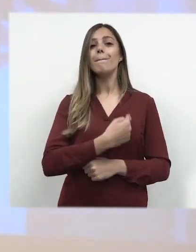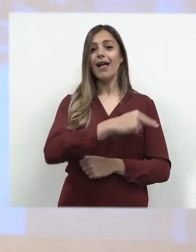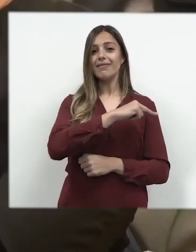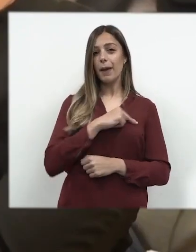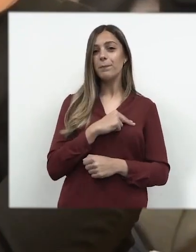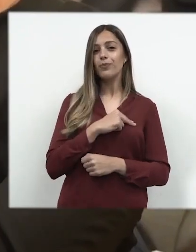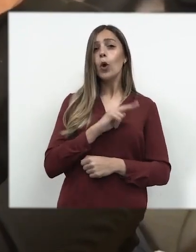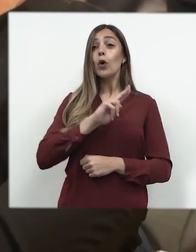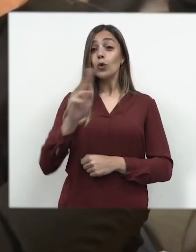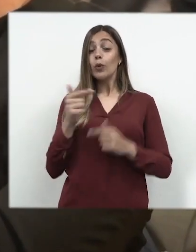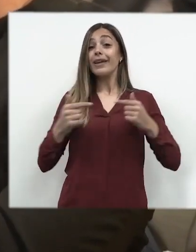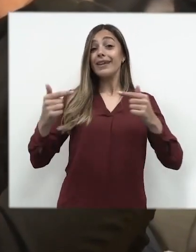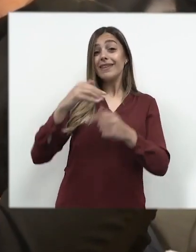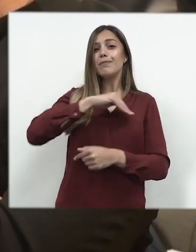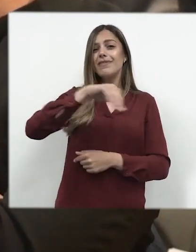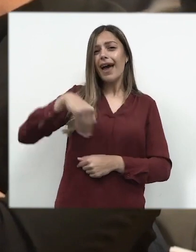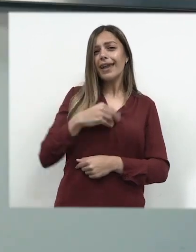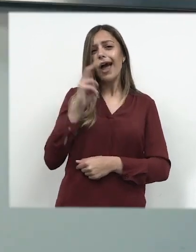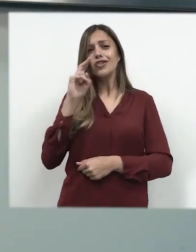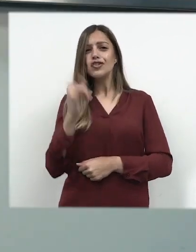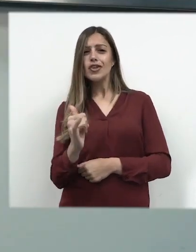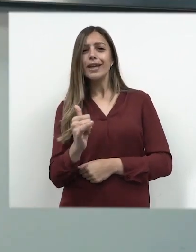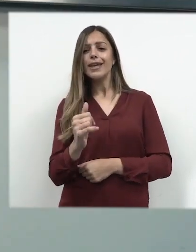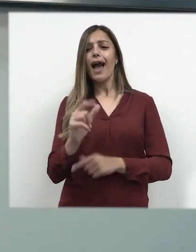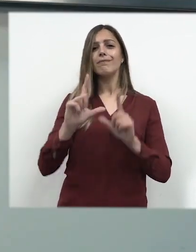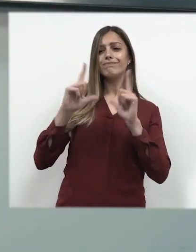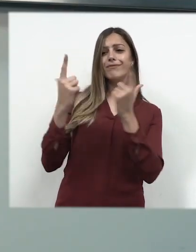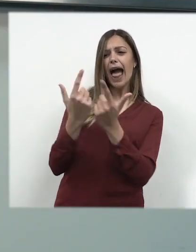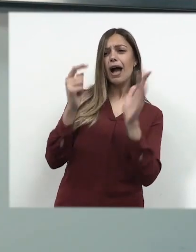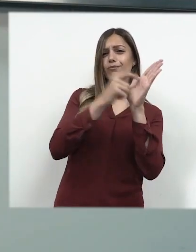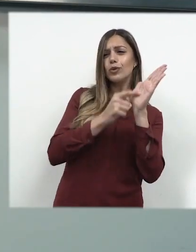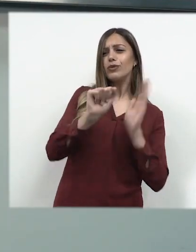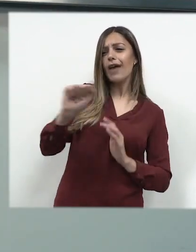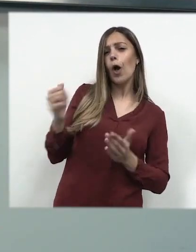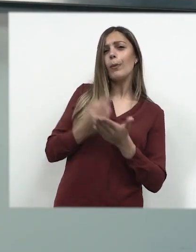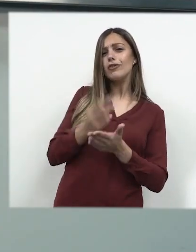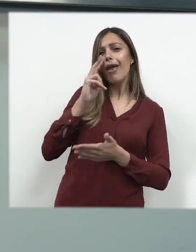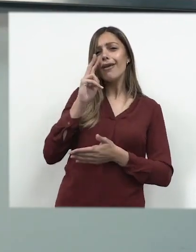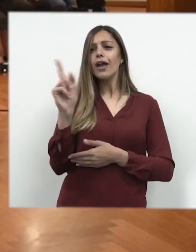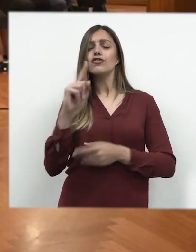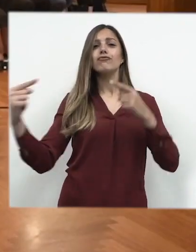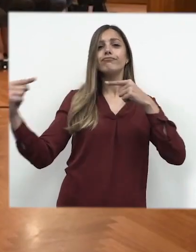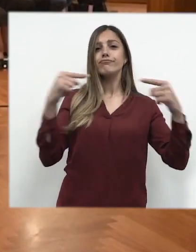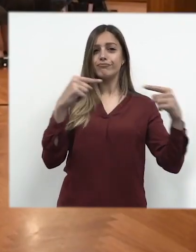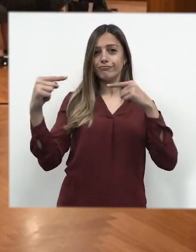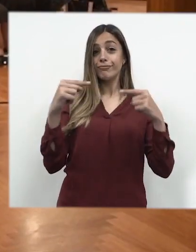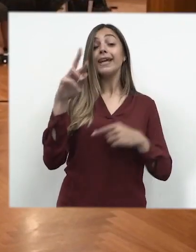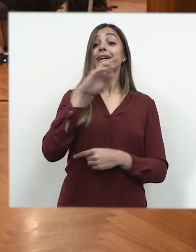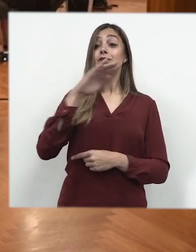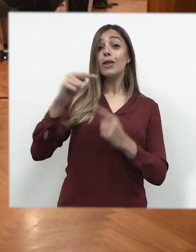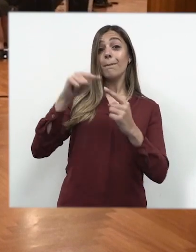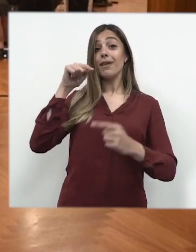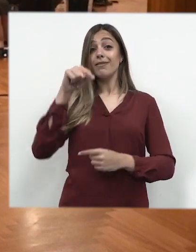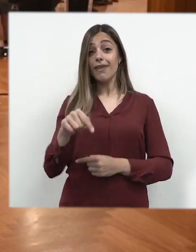-disabilta f-malta l-Unit analizzan minuti ta' daw l-laqatz u minnum ħar-eċ rapport bl-sfidi komuni li jad-djan jaffaċja u daw l